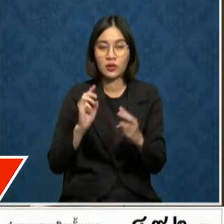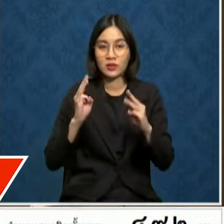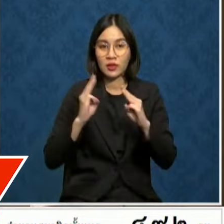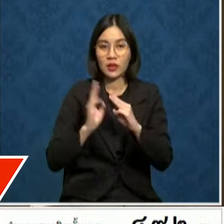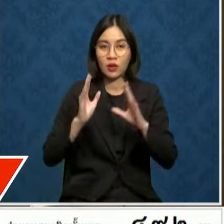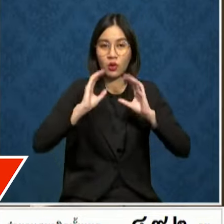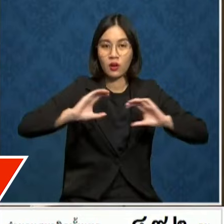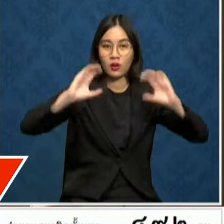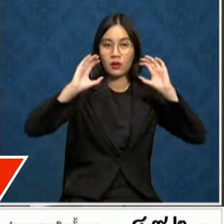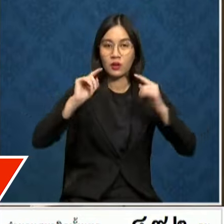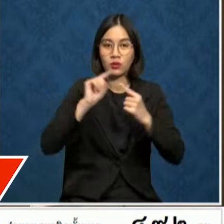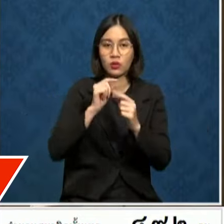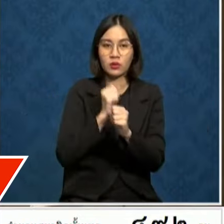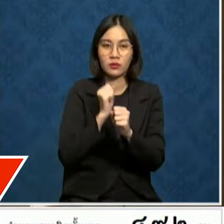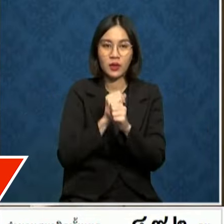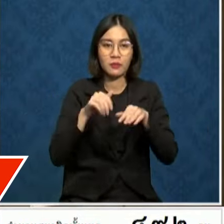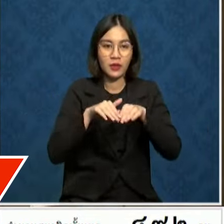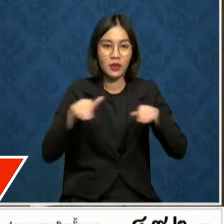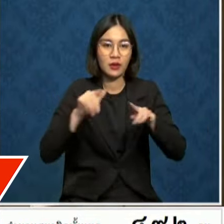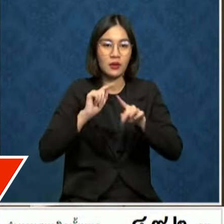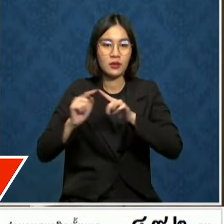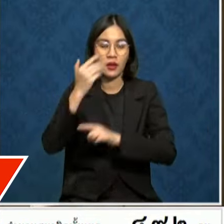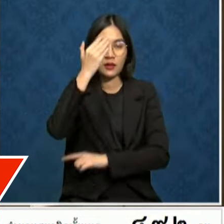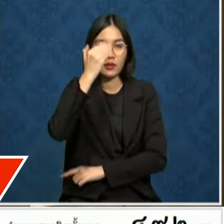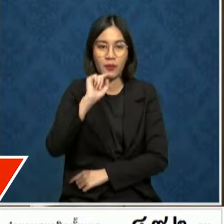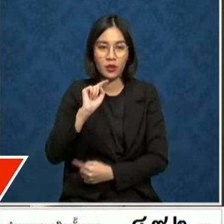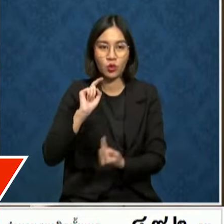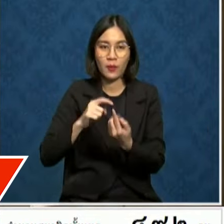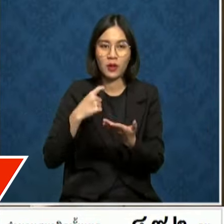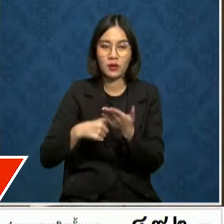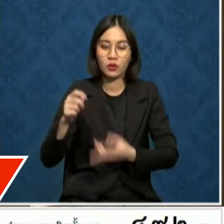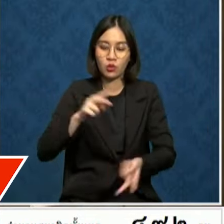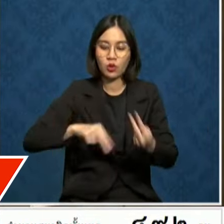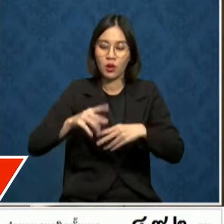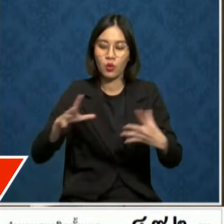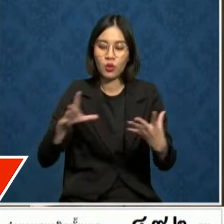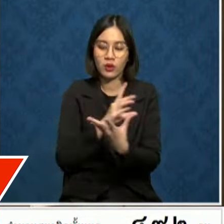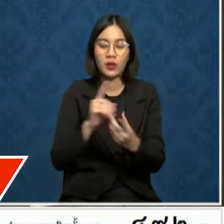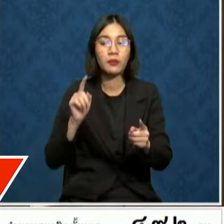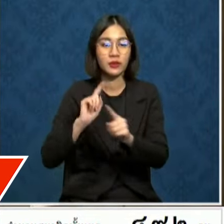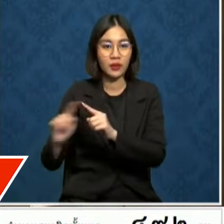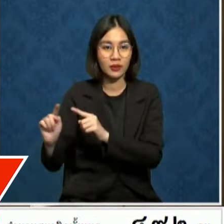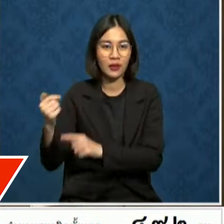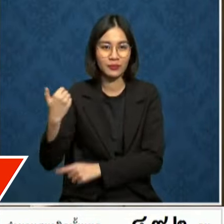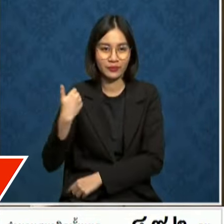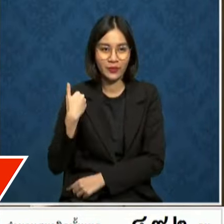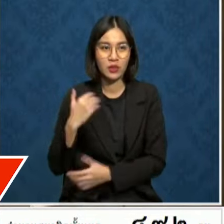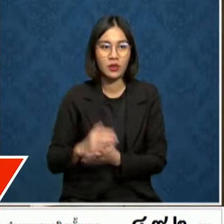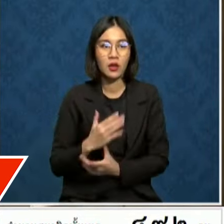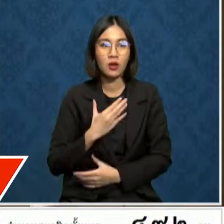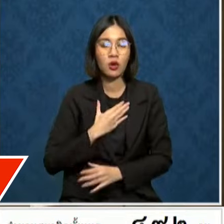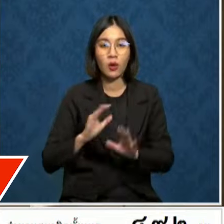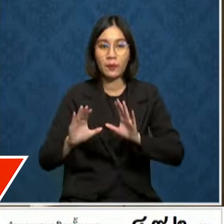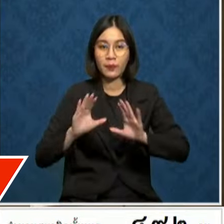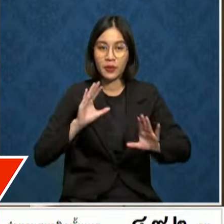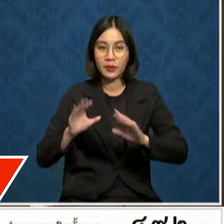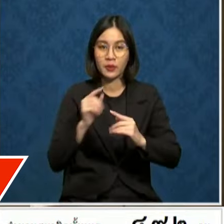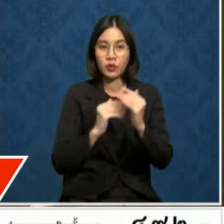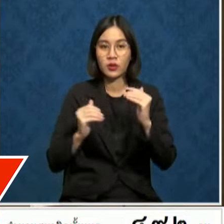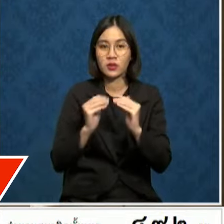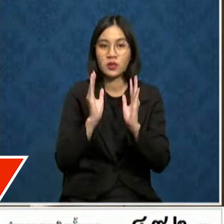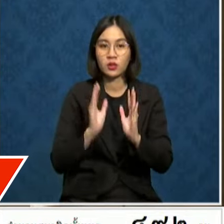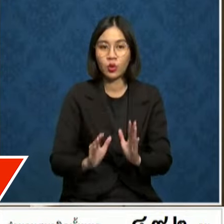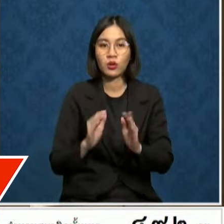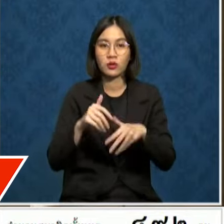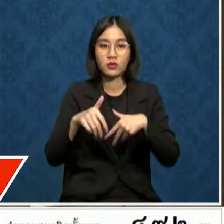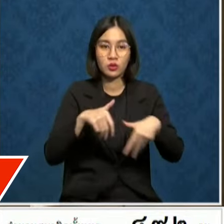ของรัฐในการดำเนินมาตรการเพื่อรับประกันการคุ้มครองวัฒนธรรมเหล่านี้ค่ะท่านประธานฉันขออนุญาตเปรียบเทียบสิทธิของชน